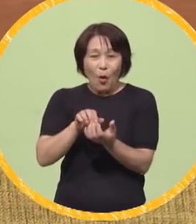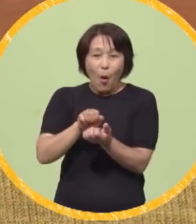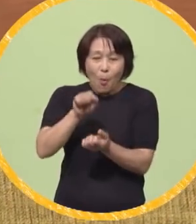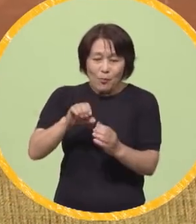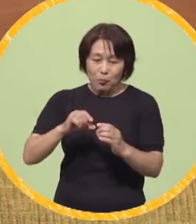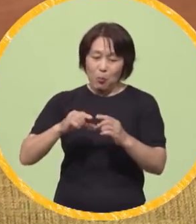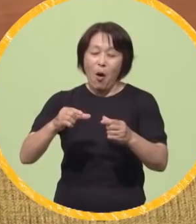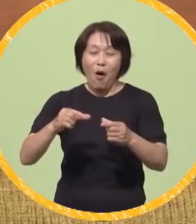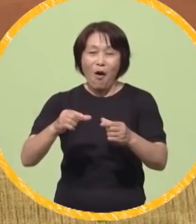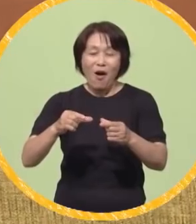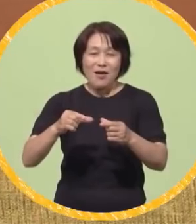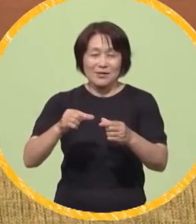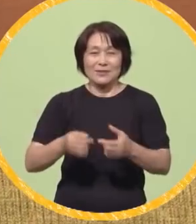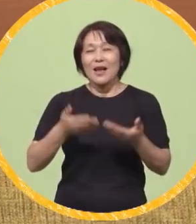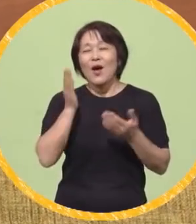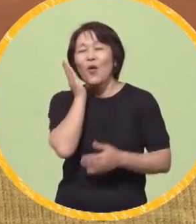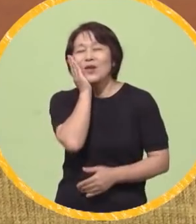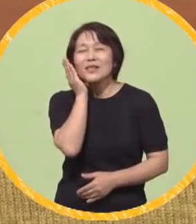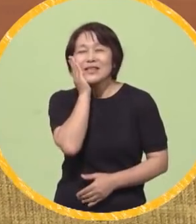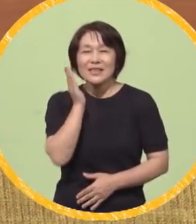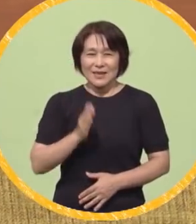点、美味しいです。